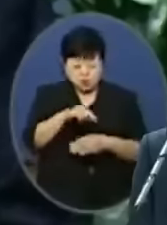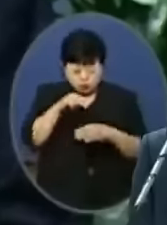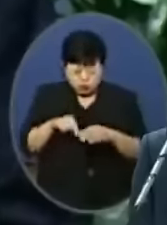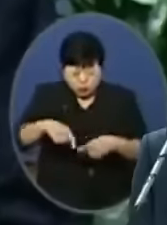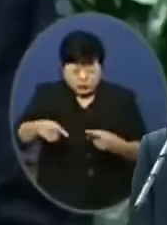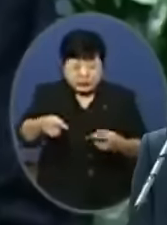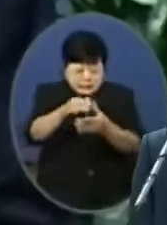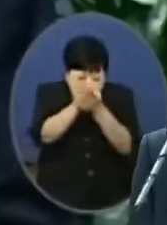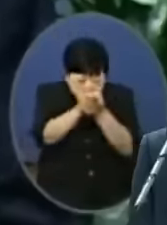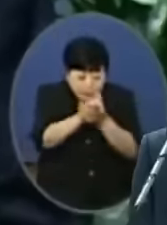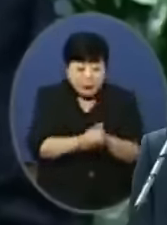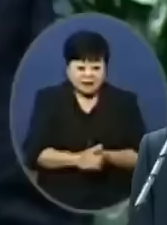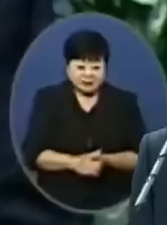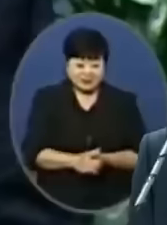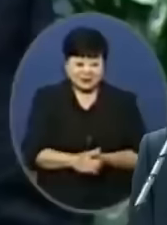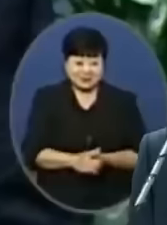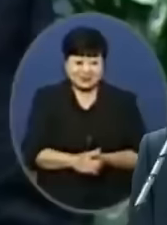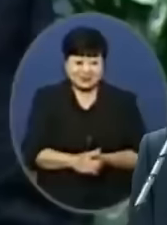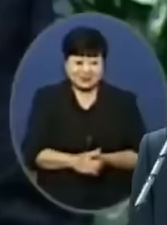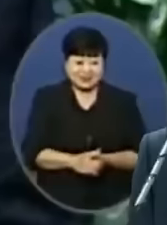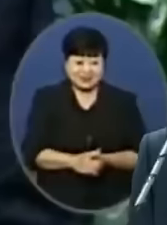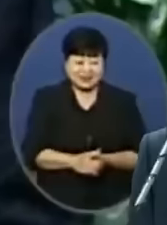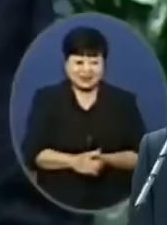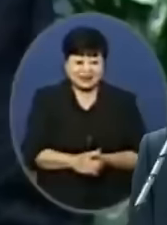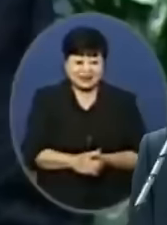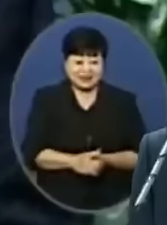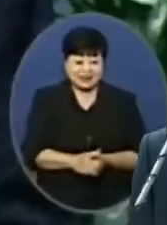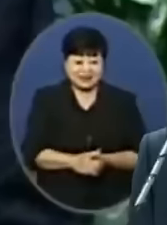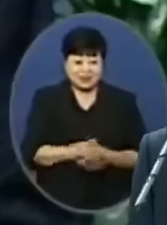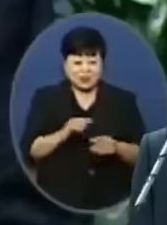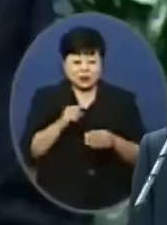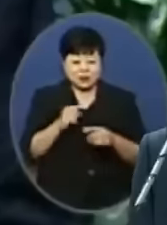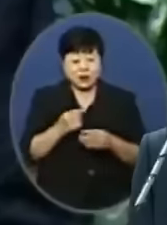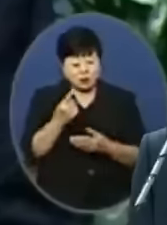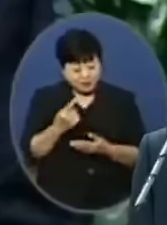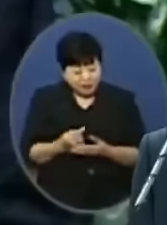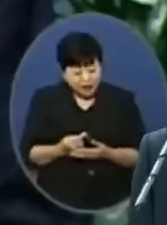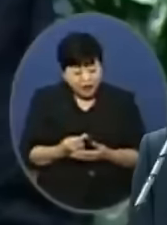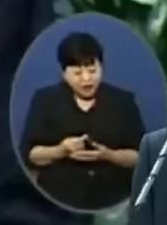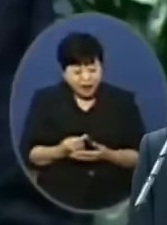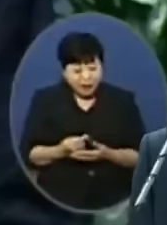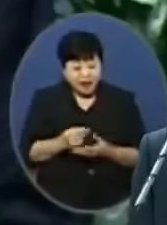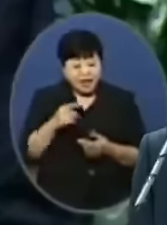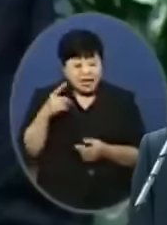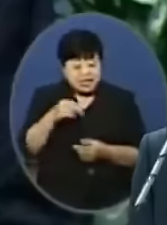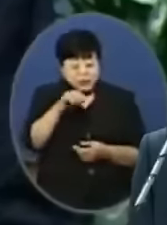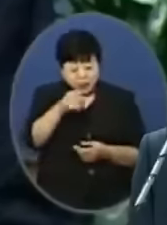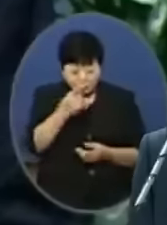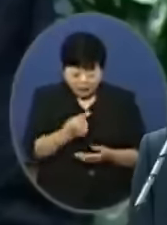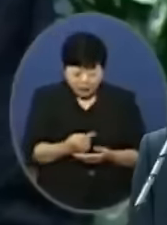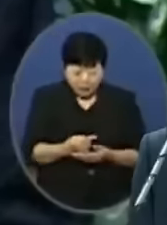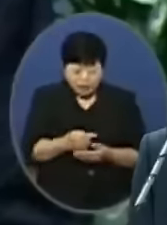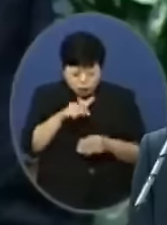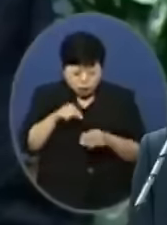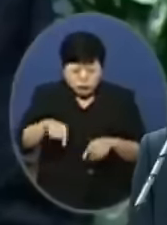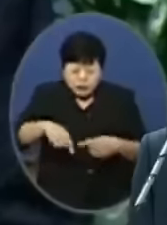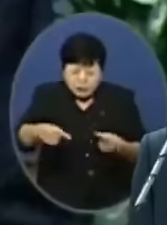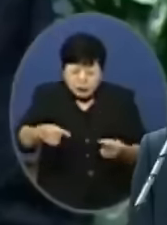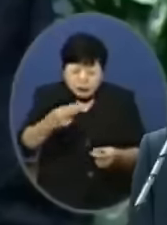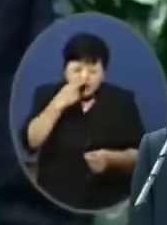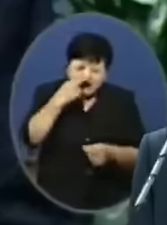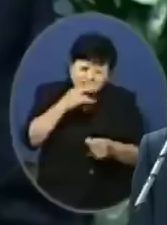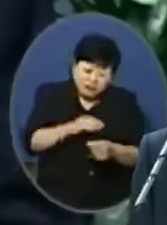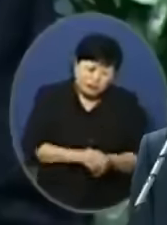하더랍니다. 아 그래가 말간 사람이 교회에 왔다가 기도원에 왔다가 토굴에 들어가 앉으시니까 기가